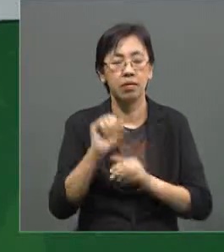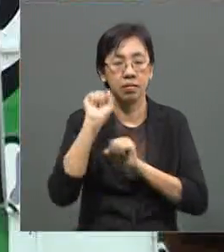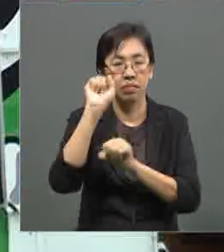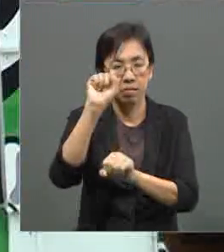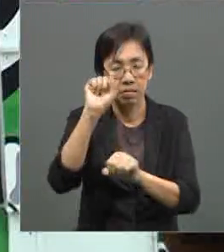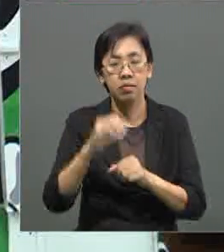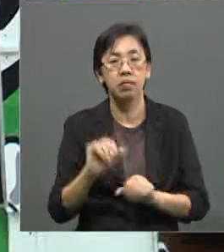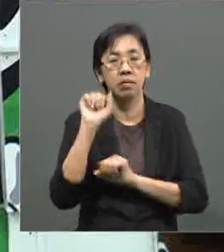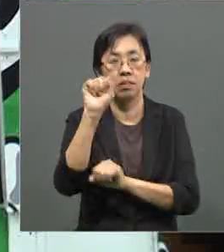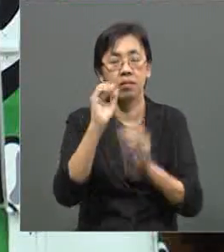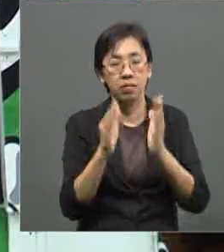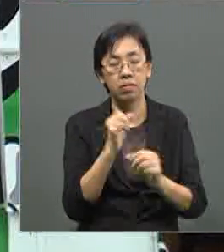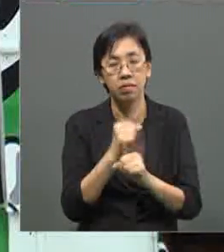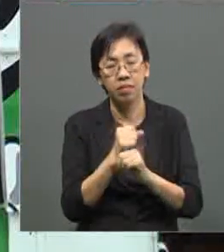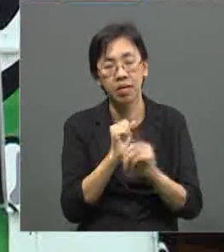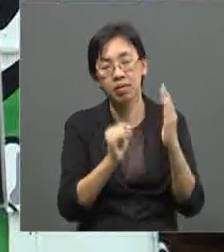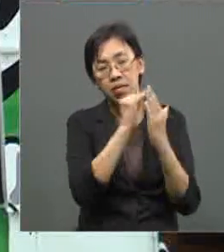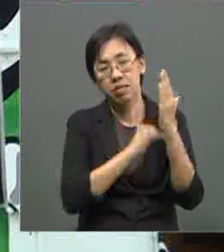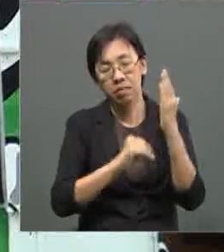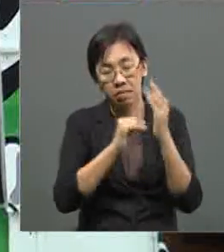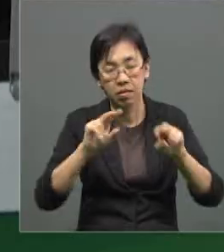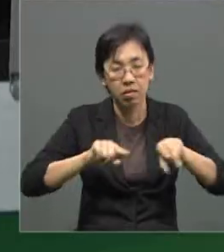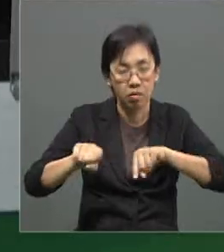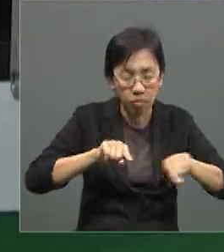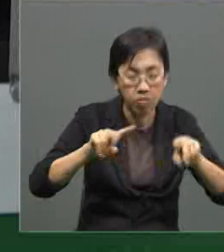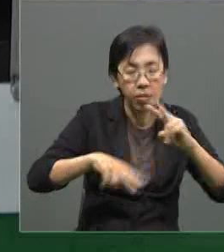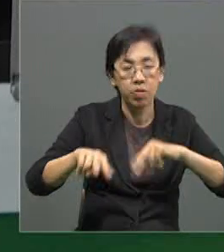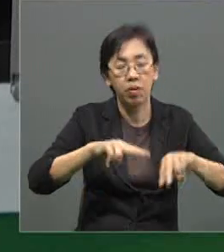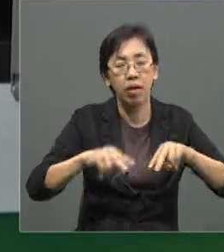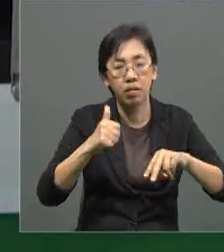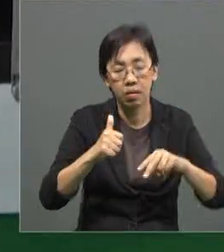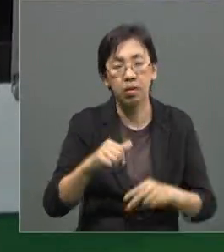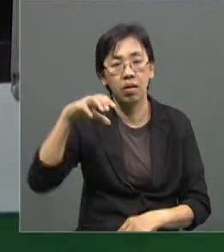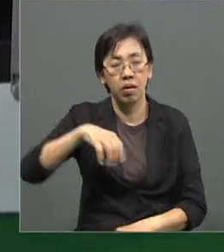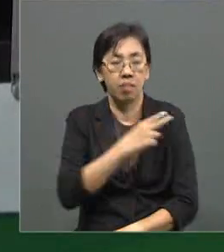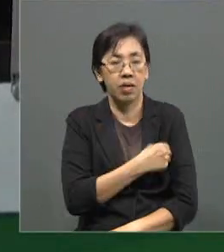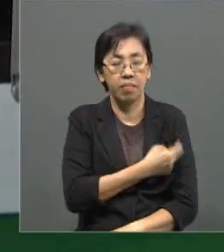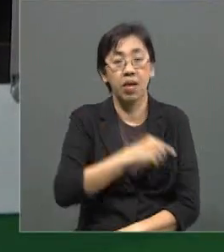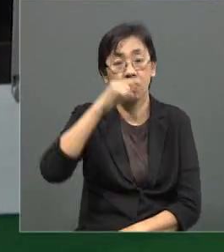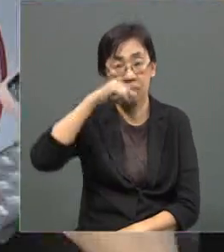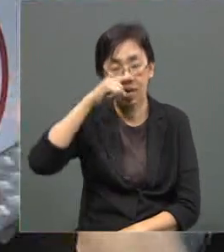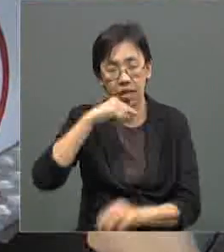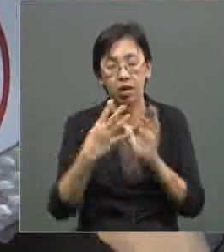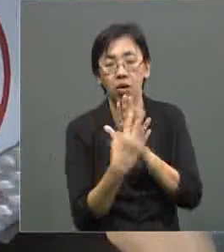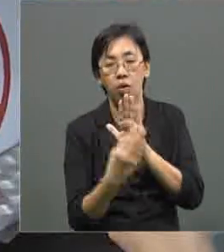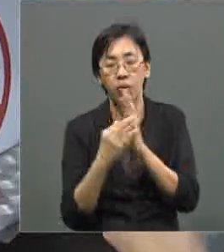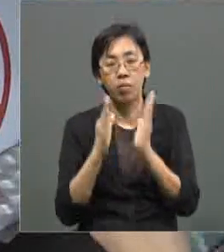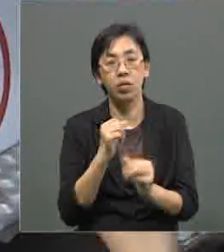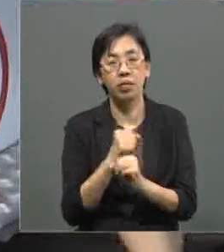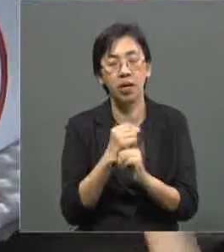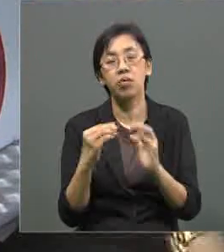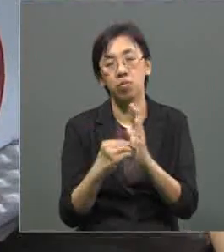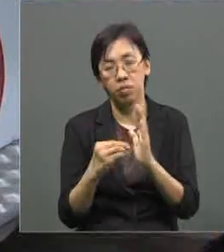ใช้เพื่อให้เจ้าหน้าที่ท้องถิ่นเนี่ยมีอำนาจในการควบคุมดูแลได้มากขึ้นแล้วให้กรมการแพทย์แผนไทยเนี่ยมาจัดอบรมให้แก่เจ้าหน้าที่